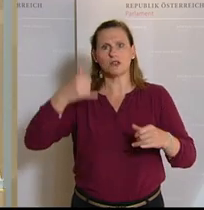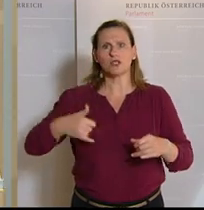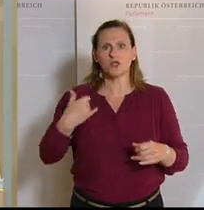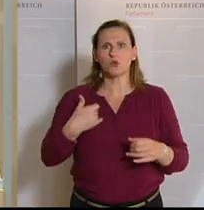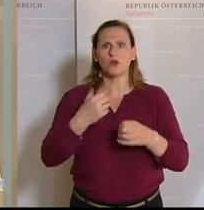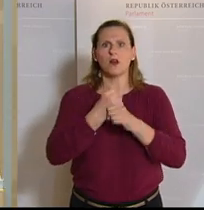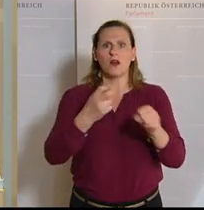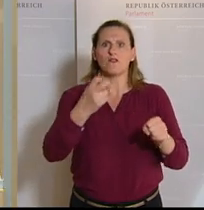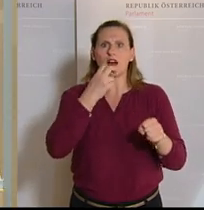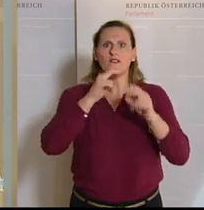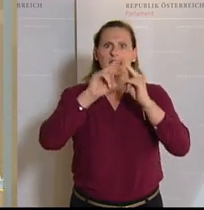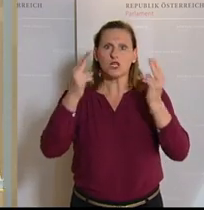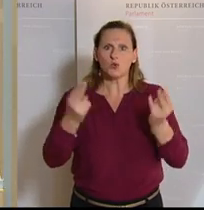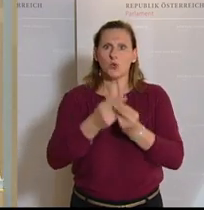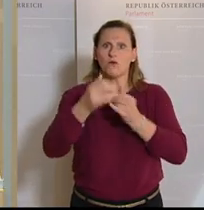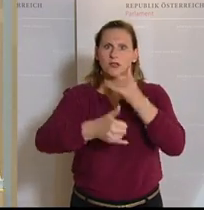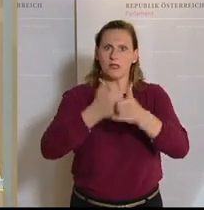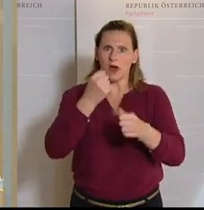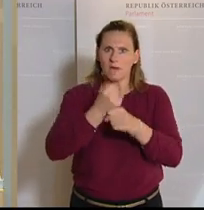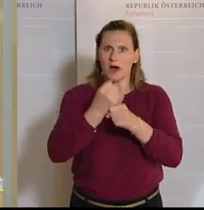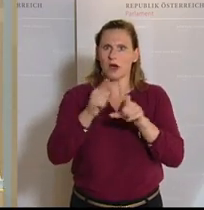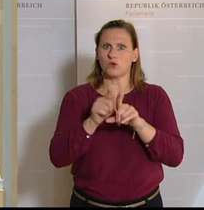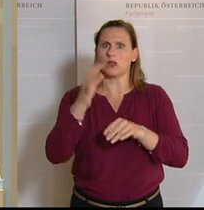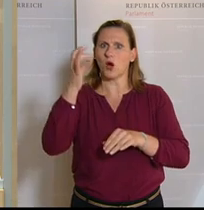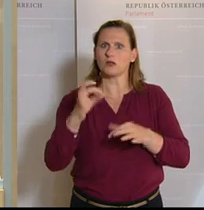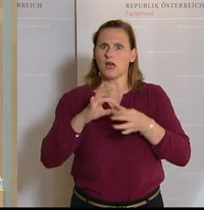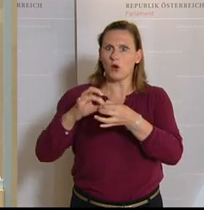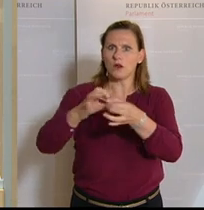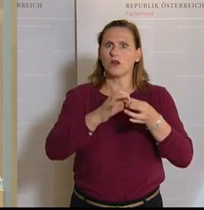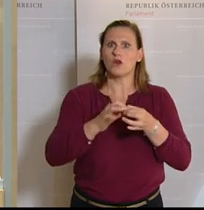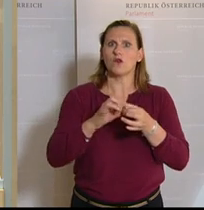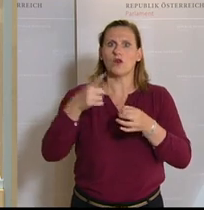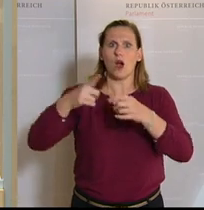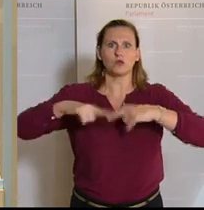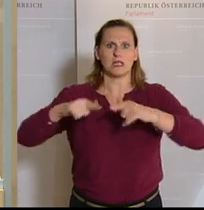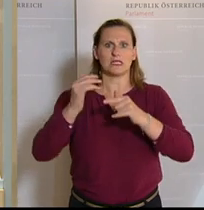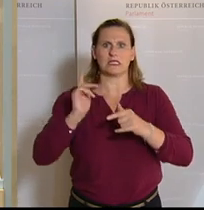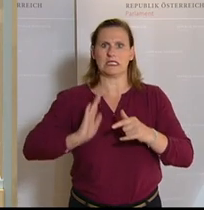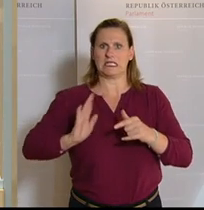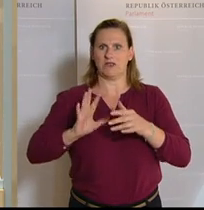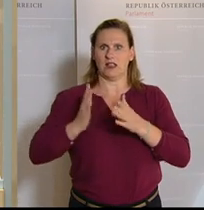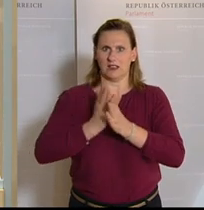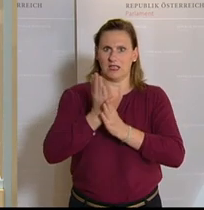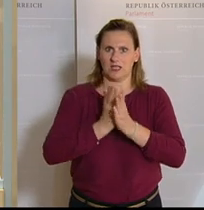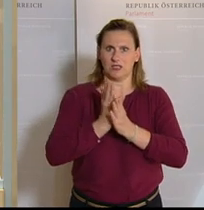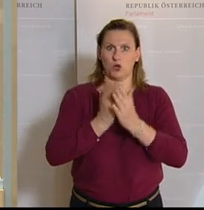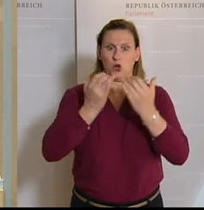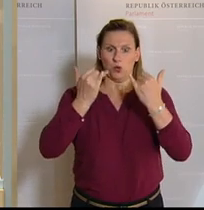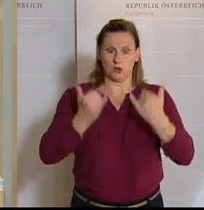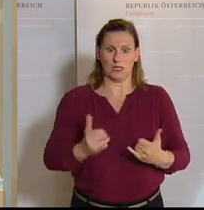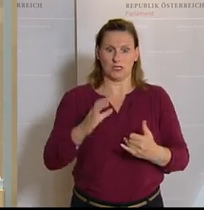ein freiwilliges Umweltjahr machen oder auch Trägerorganisationen für den Auslandszivildienst. Und die aufgrund der